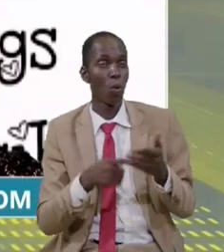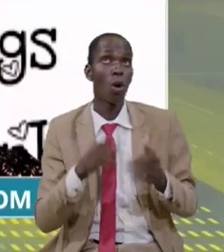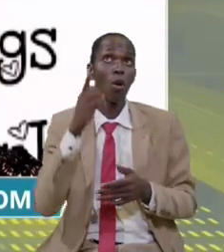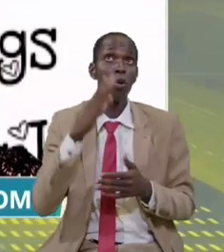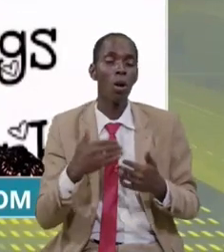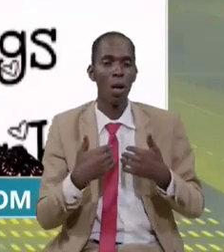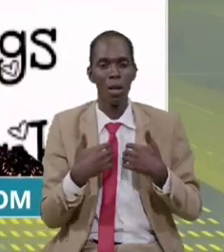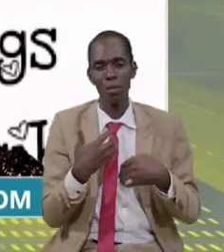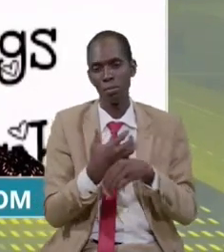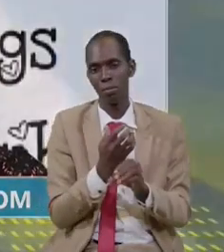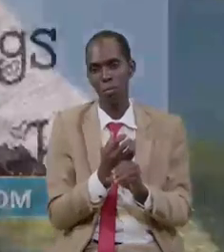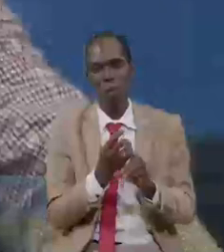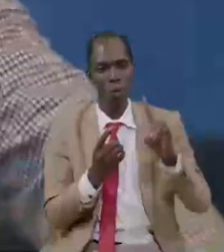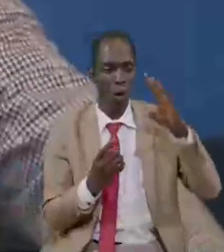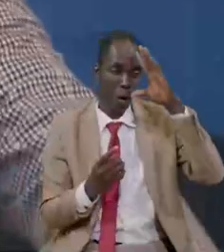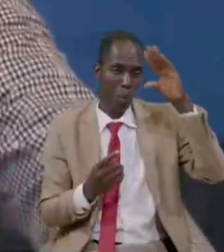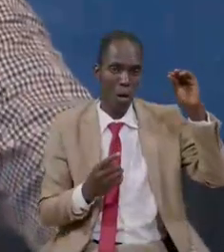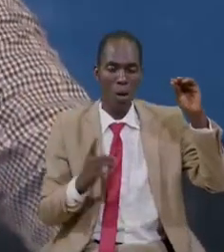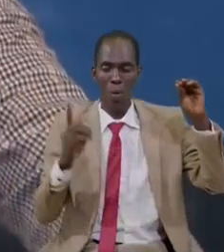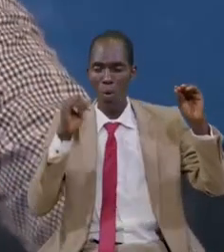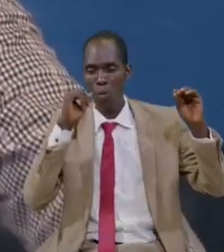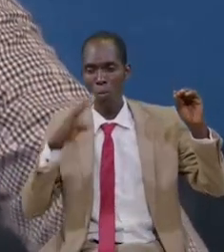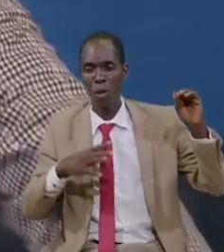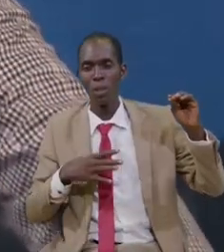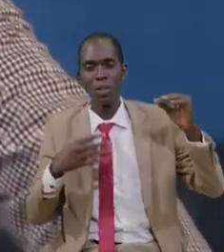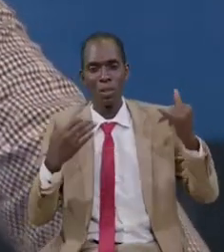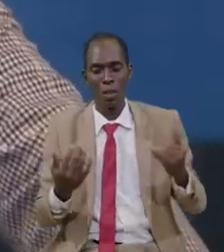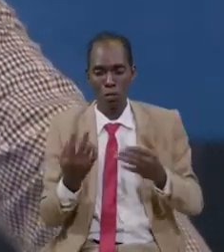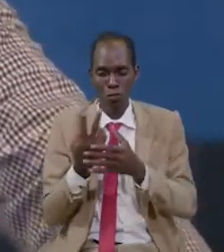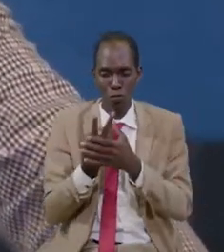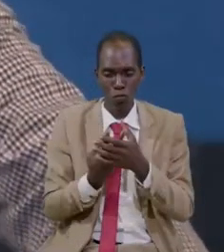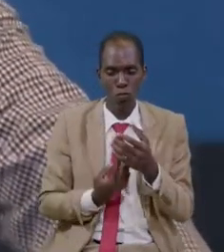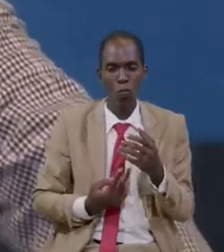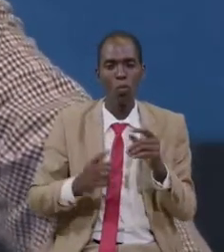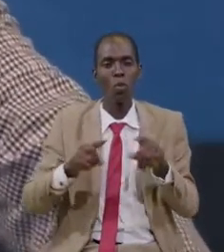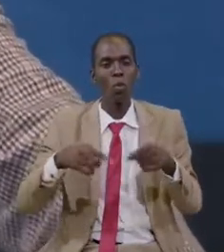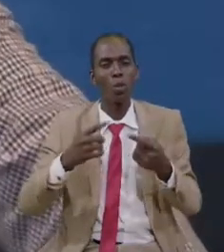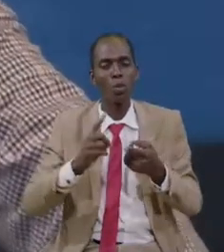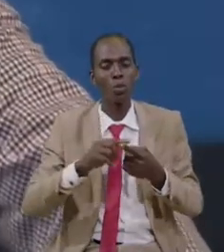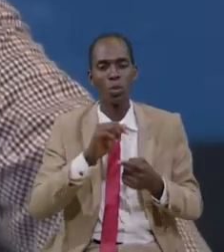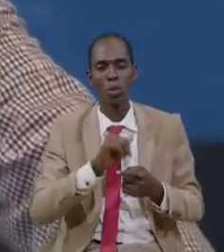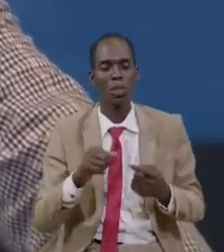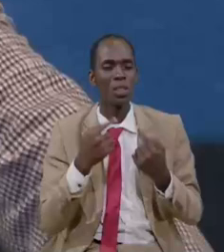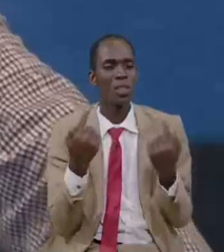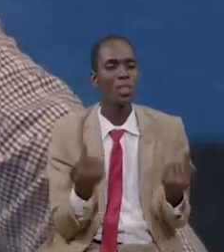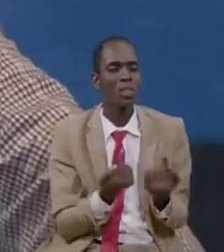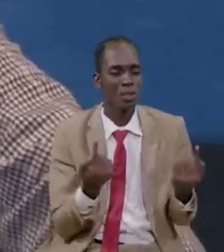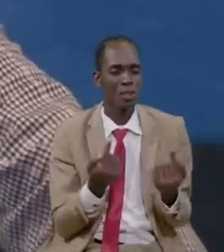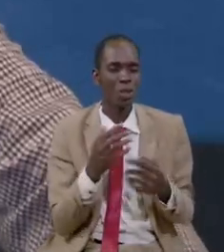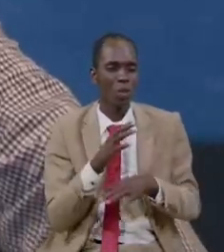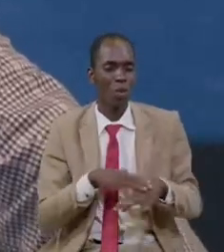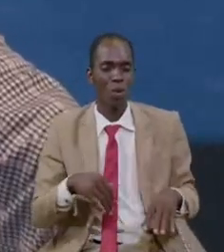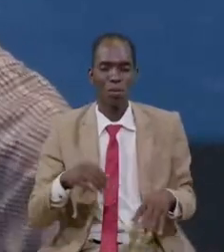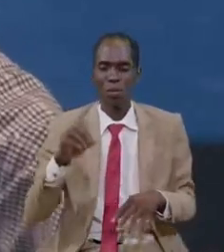femme. Maintenant, ils sont allés dans le péché particulier de Sodome, la sodomie.